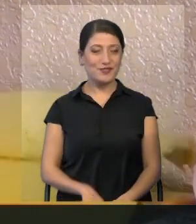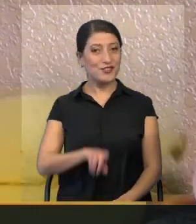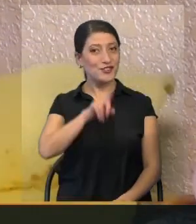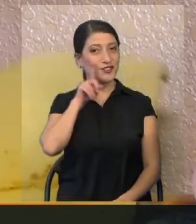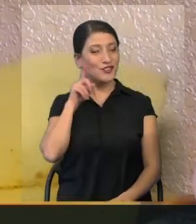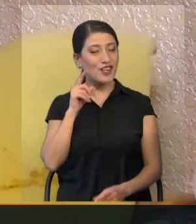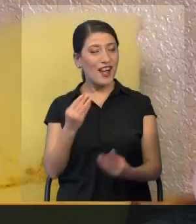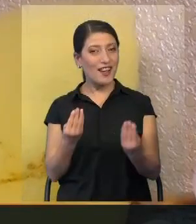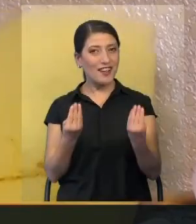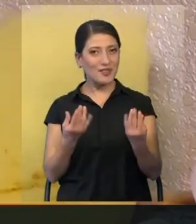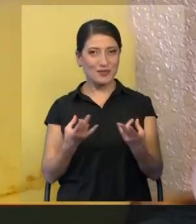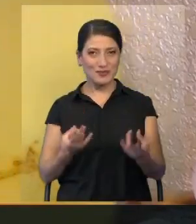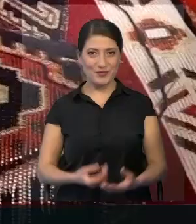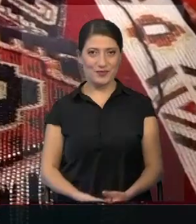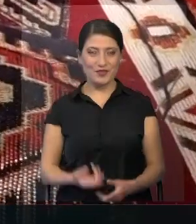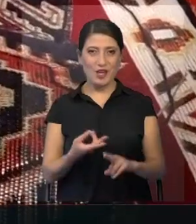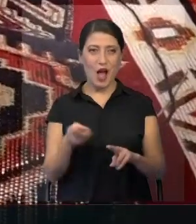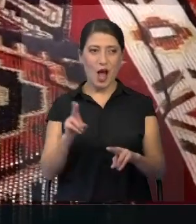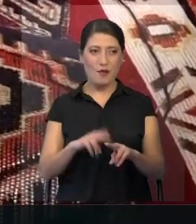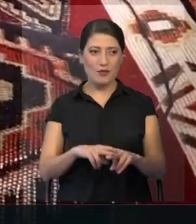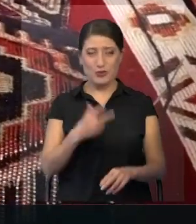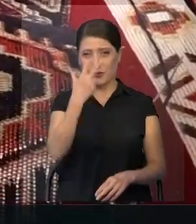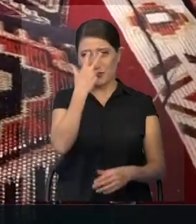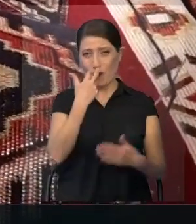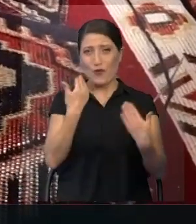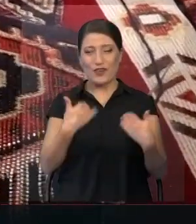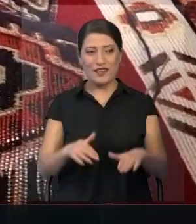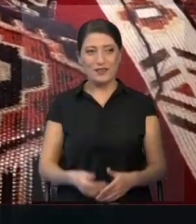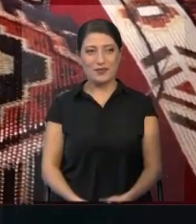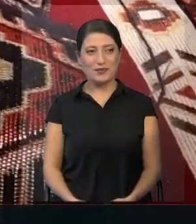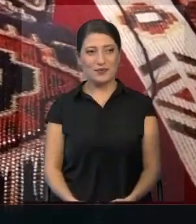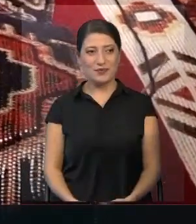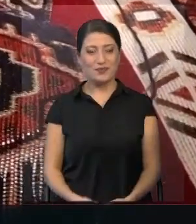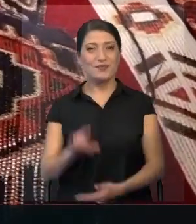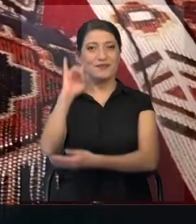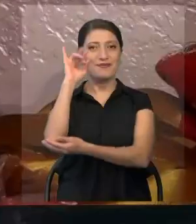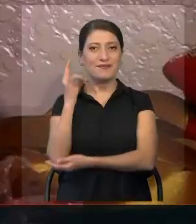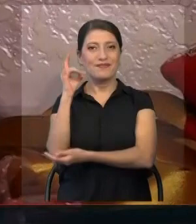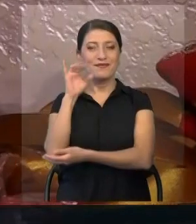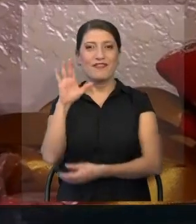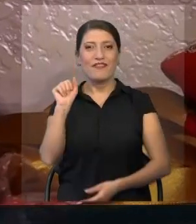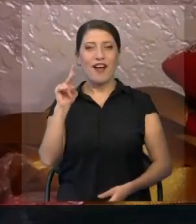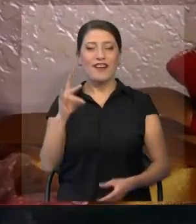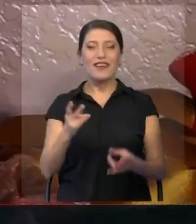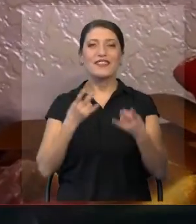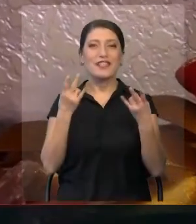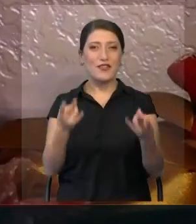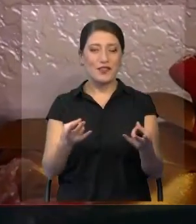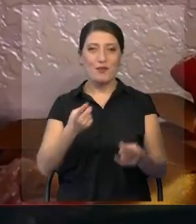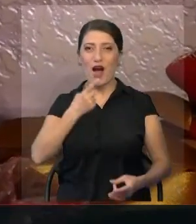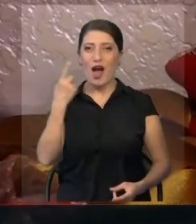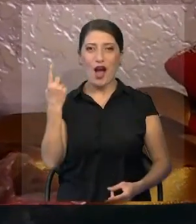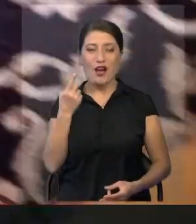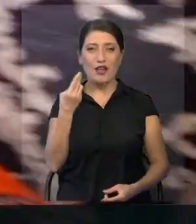ջահելնի, այդ ամեն ինչ արդեն սովորել եմ։ Տիկնիկները Վալյան հիմնականում նվիրում է,